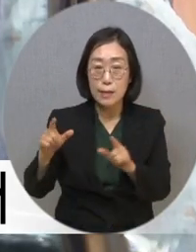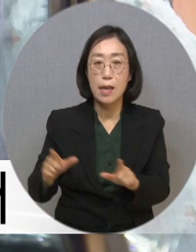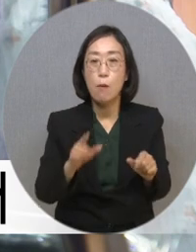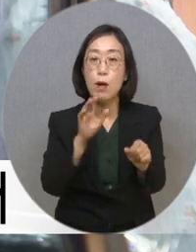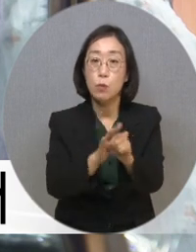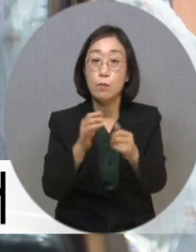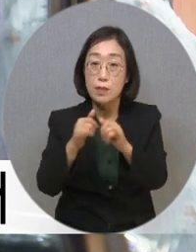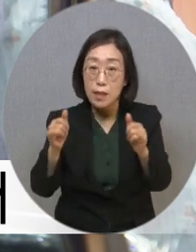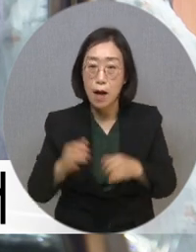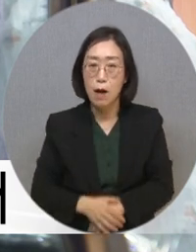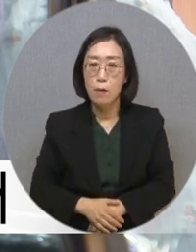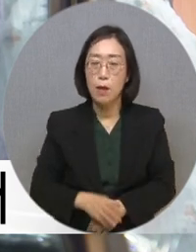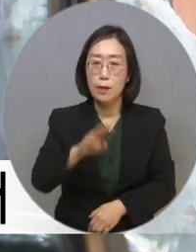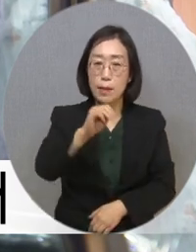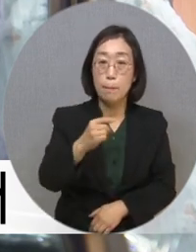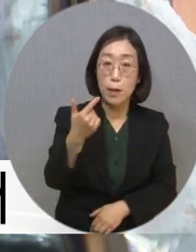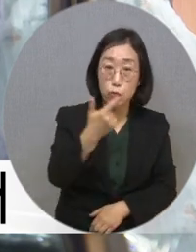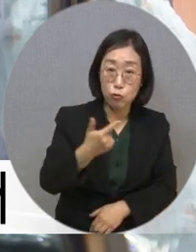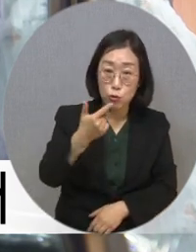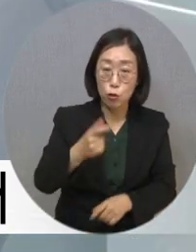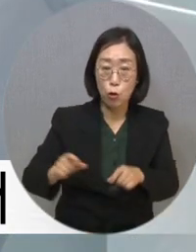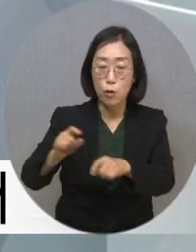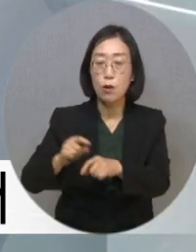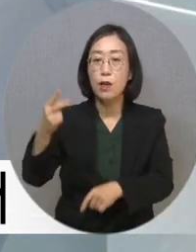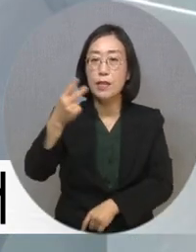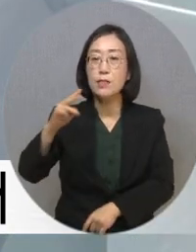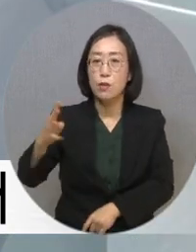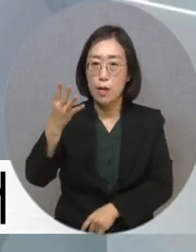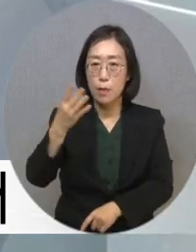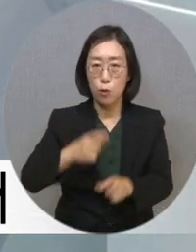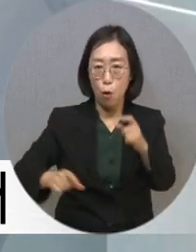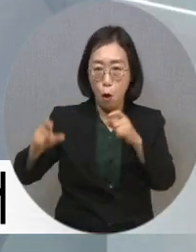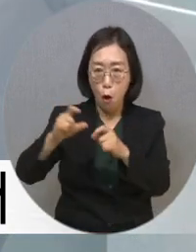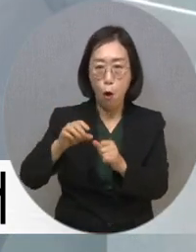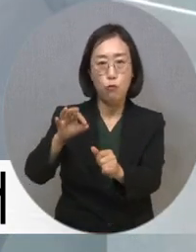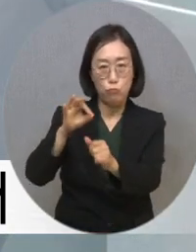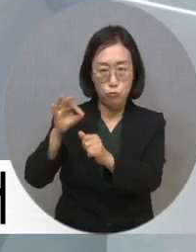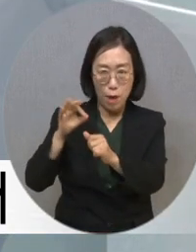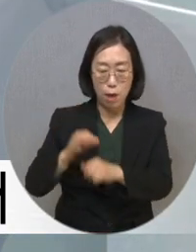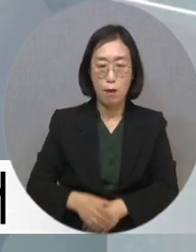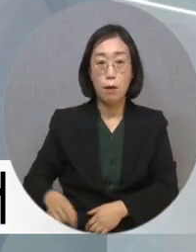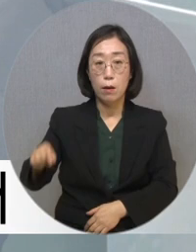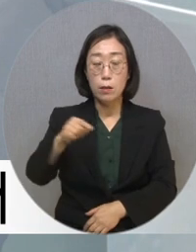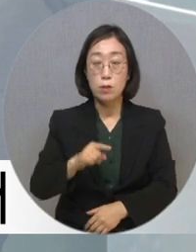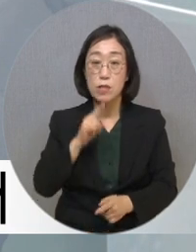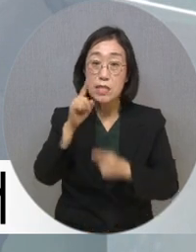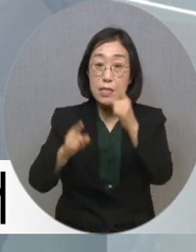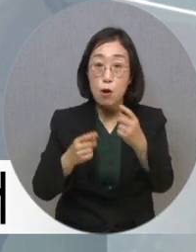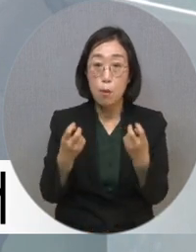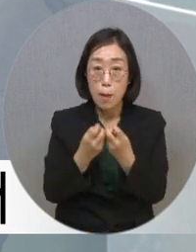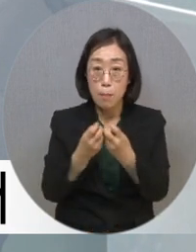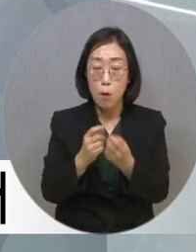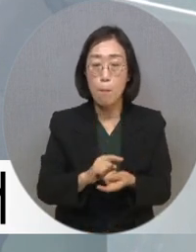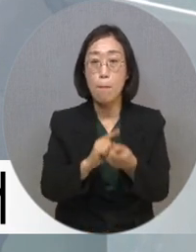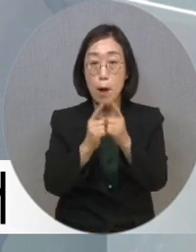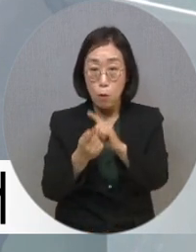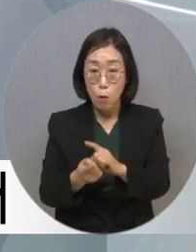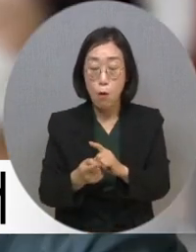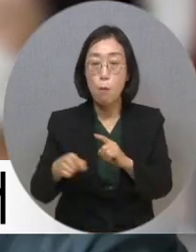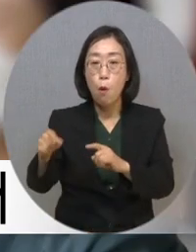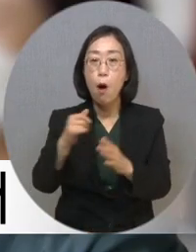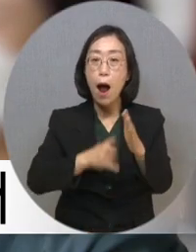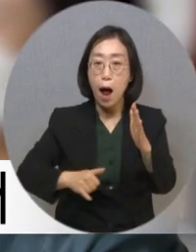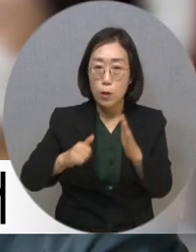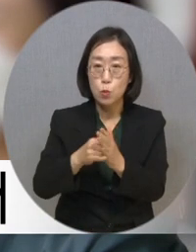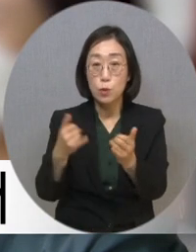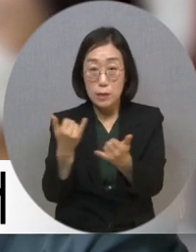생활지원사도 기존 3만 6천여 명에서 2,400여 명 늘렸습니다. 서비스 신청은 대리 신청자 범위에 기존